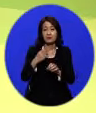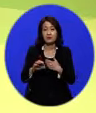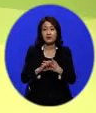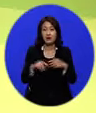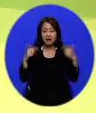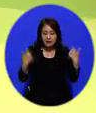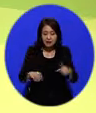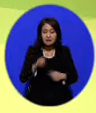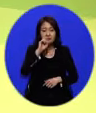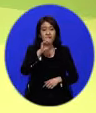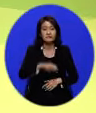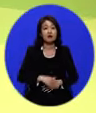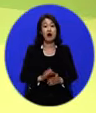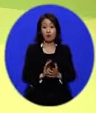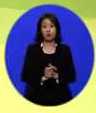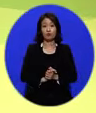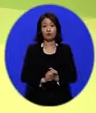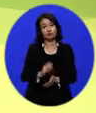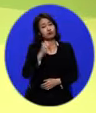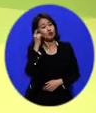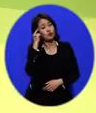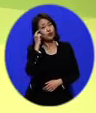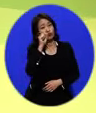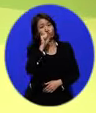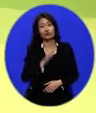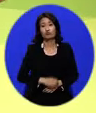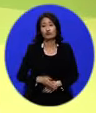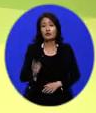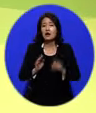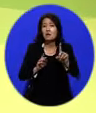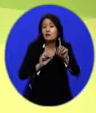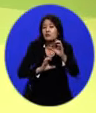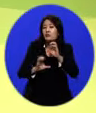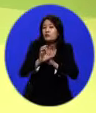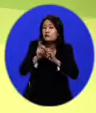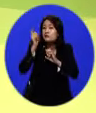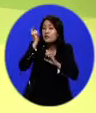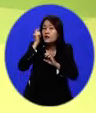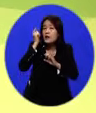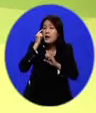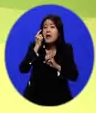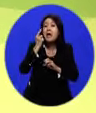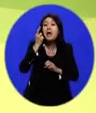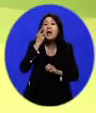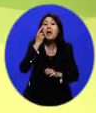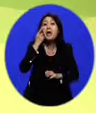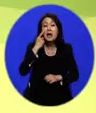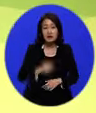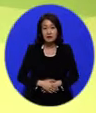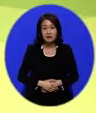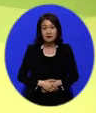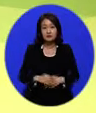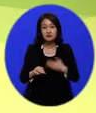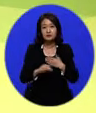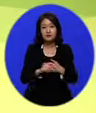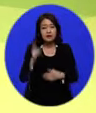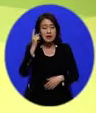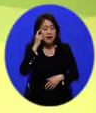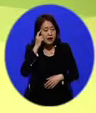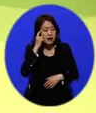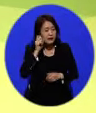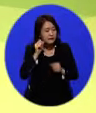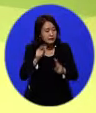항상 이 얘기를 해주셔야 돼요. 오, 좋은 생각인데 한 번 더 생각해 보자. 그러면 아이가 한 번 더 생각할